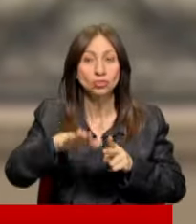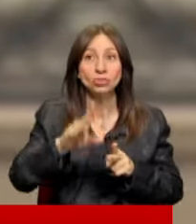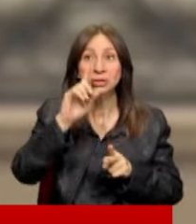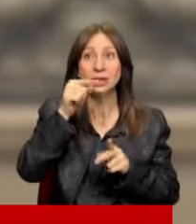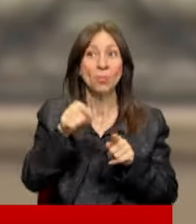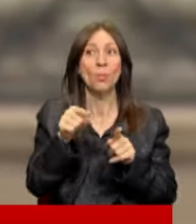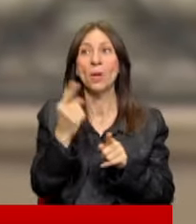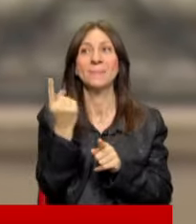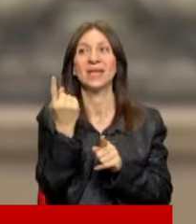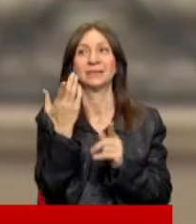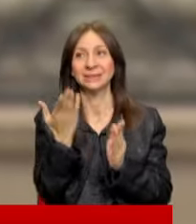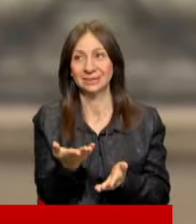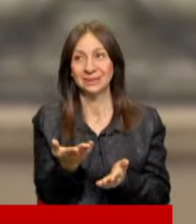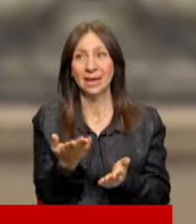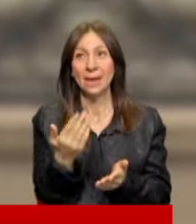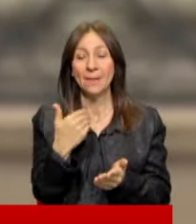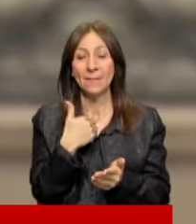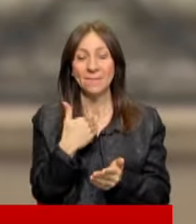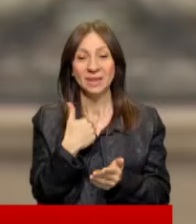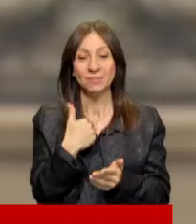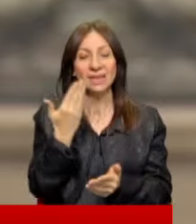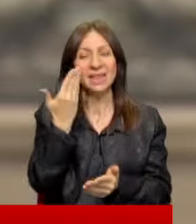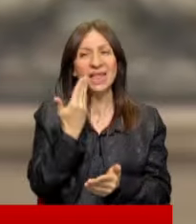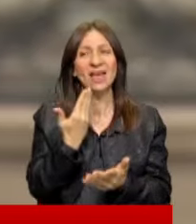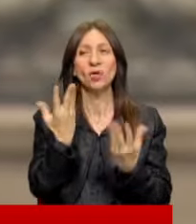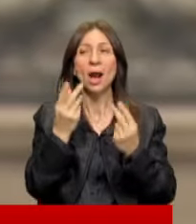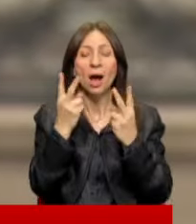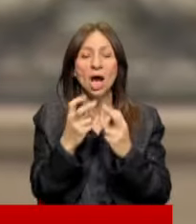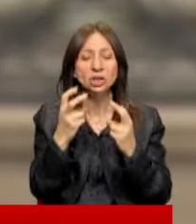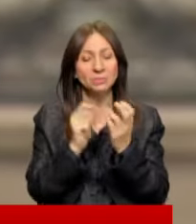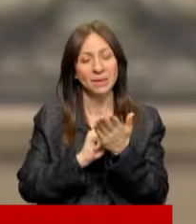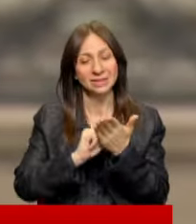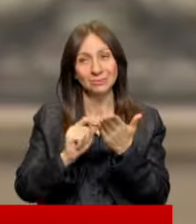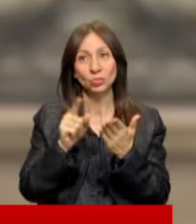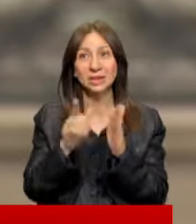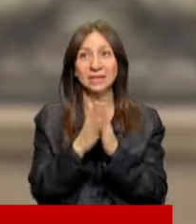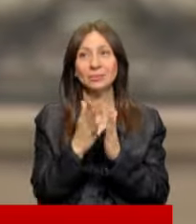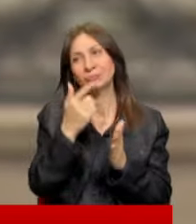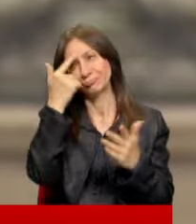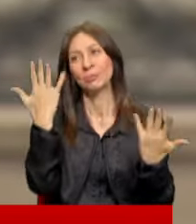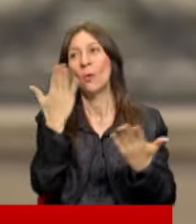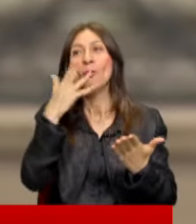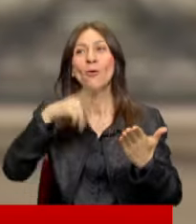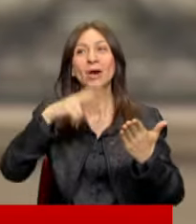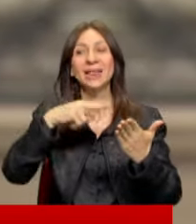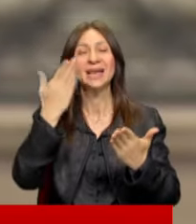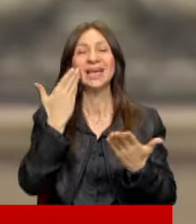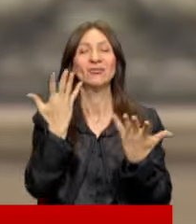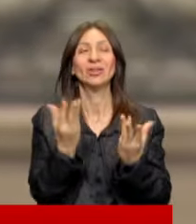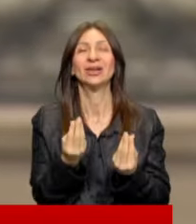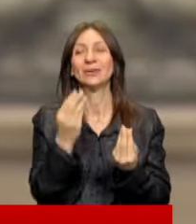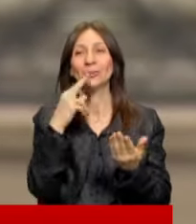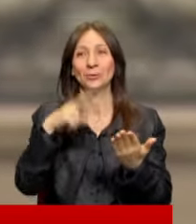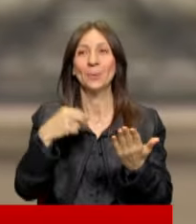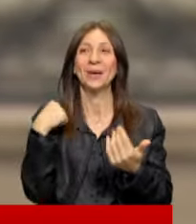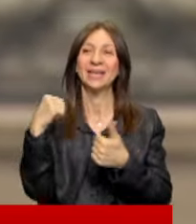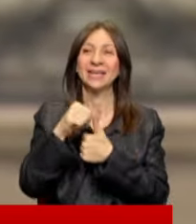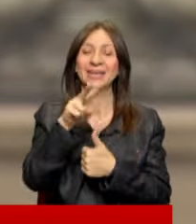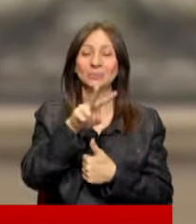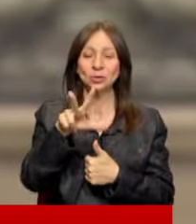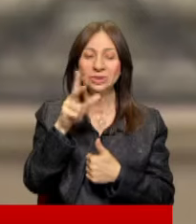sadece bunlardan bir tanesi. Benim keyif alarak araştırıp yazdığım kitabı umarım okurlarım da keyif alarak okur. Ben bir kez daha